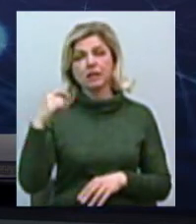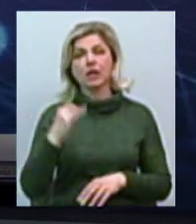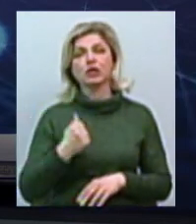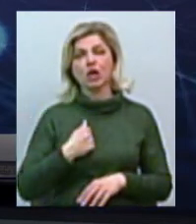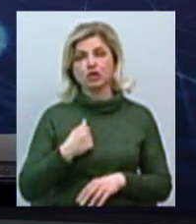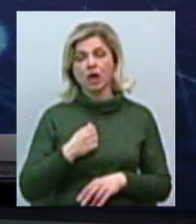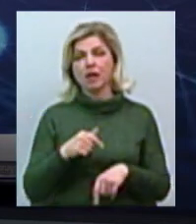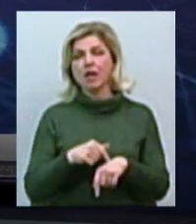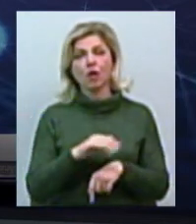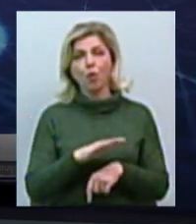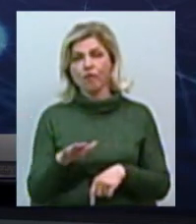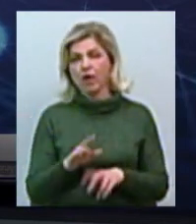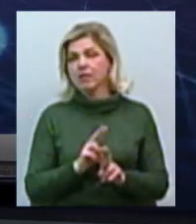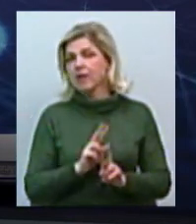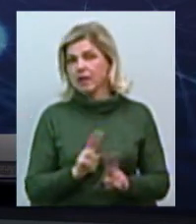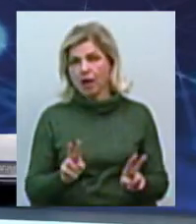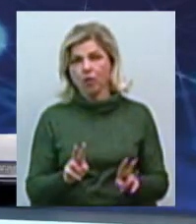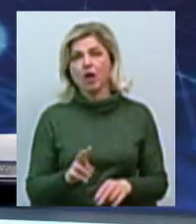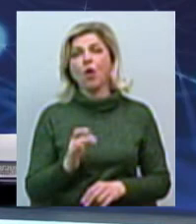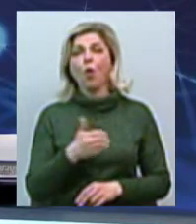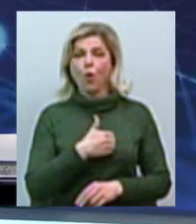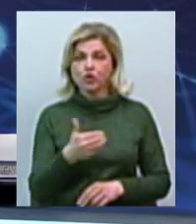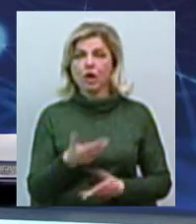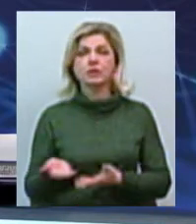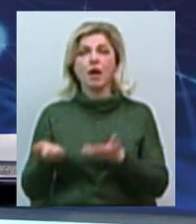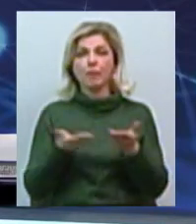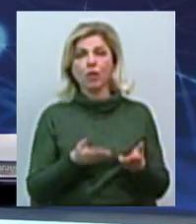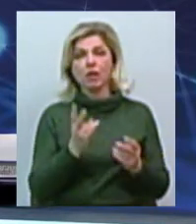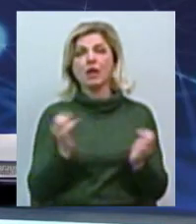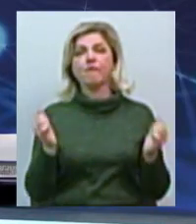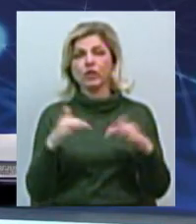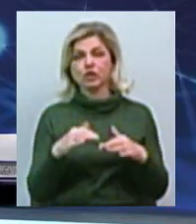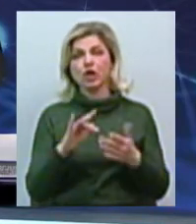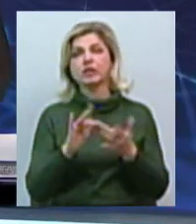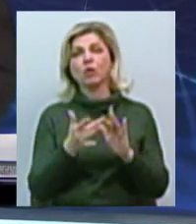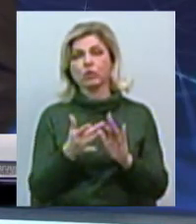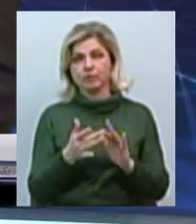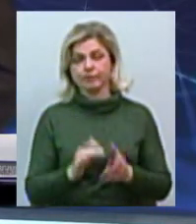не відреагували ніяким чином, хоча запрошували навіть через соціальні мережі.